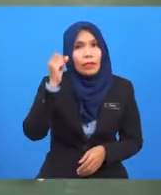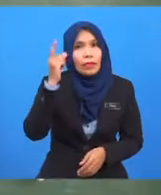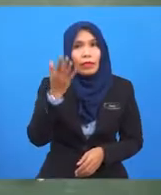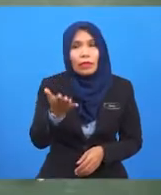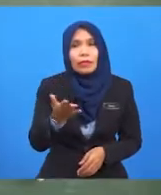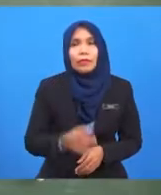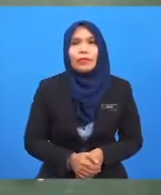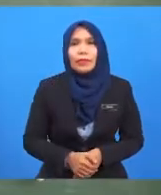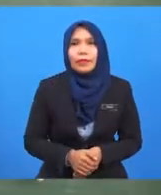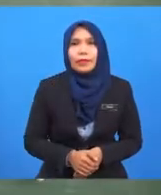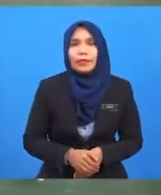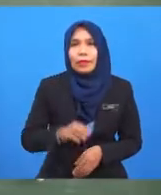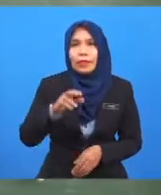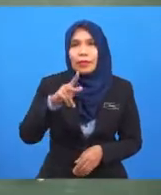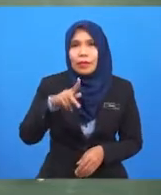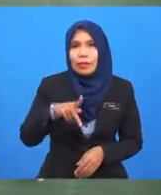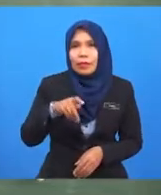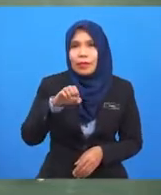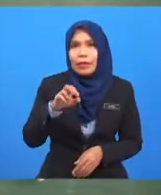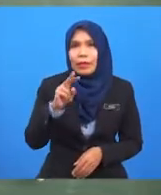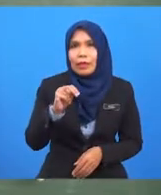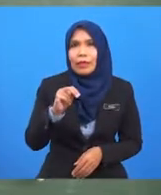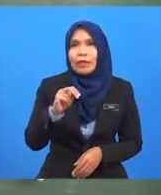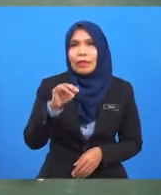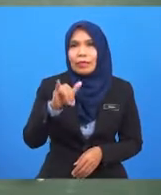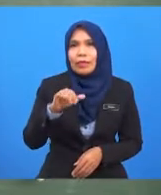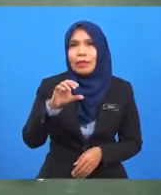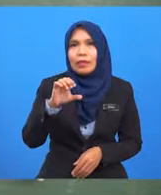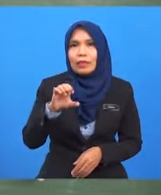bahawa penyendal pintu seperti ini juga